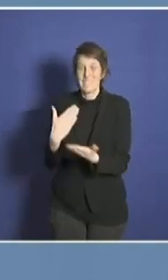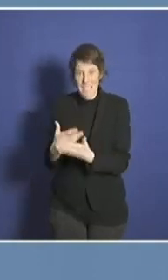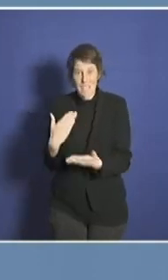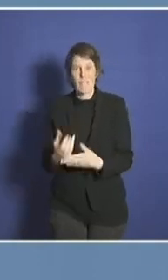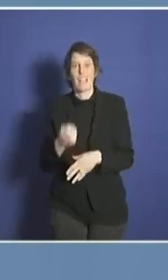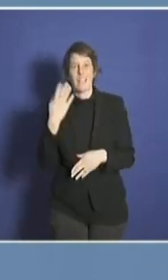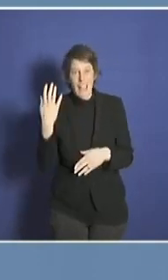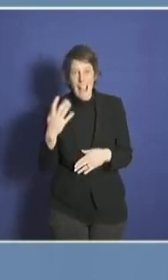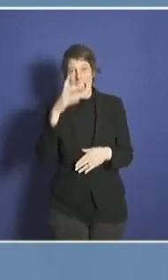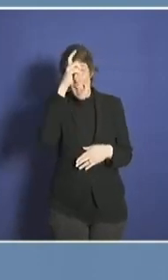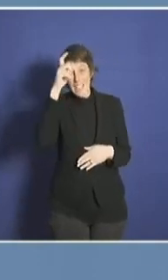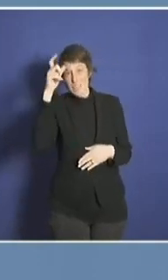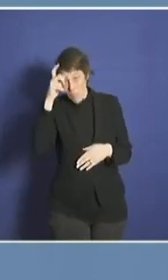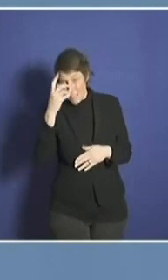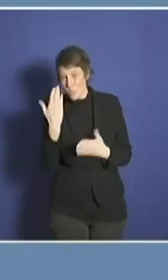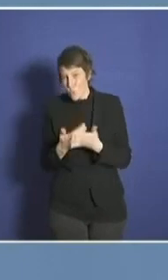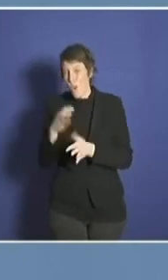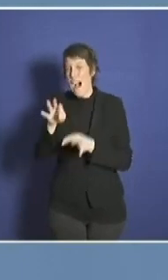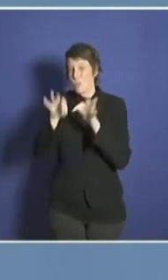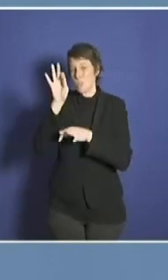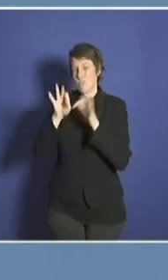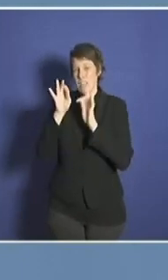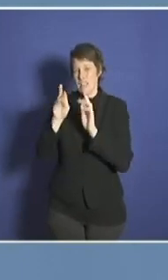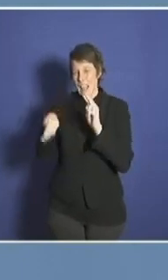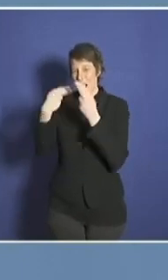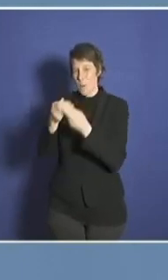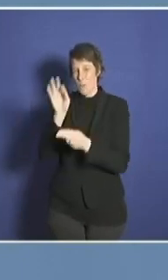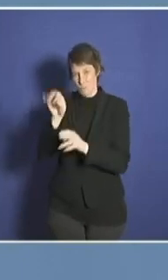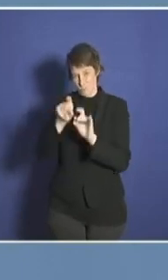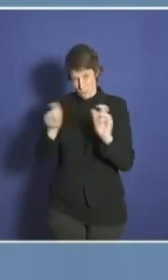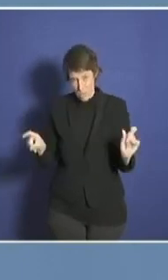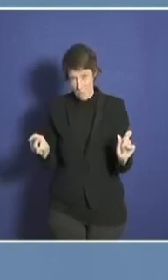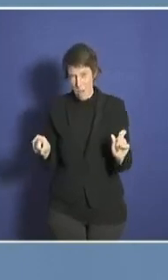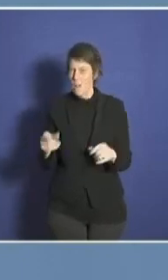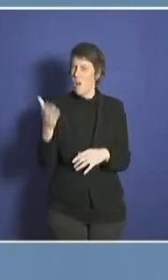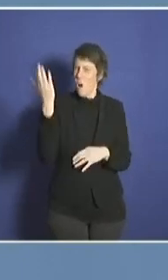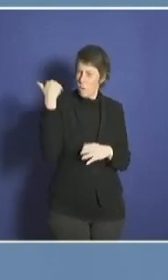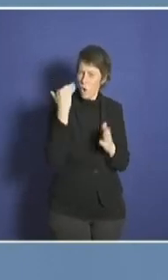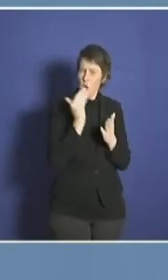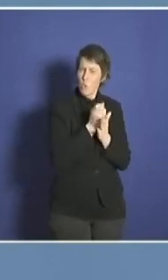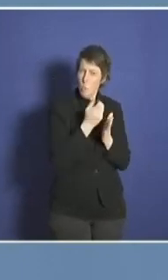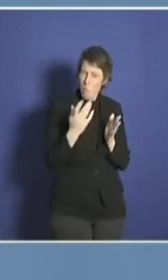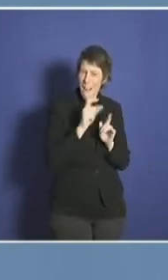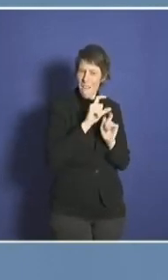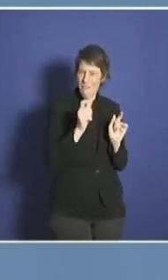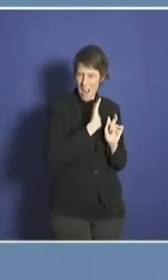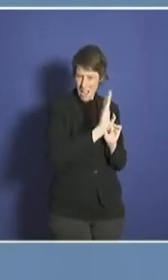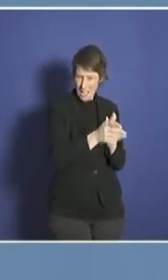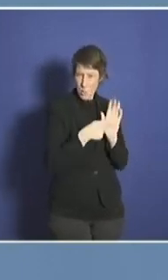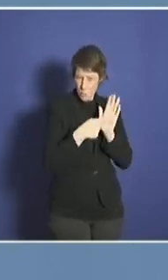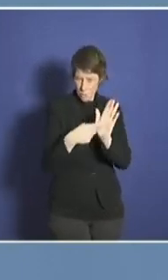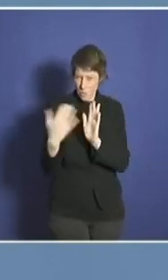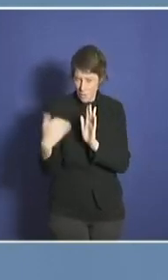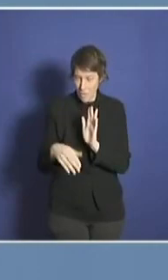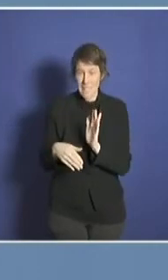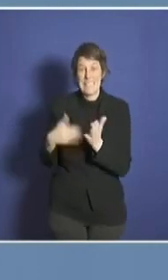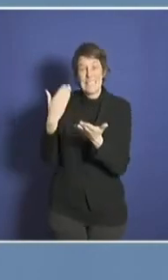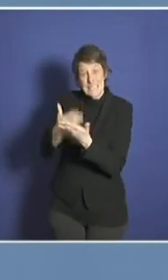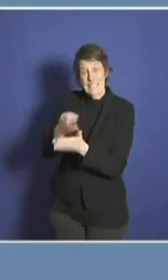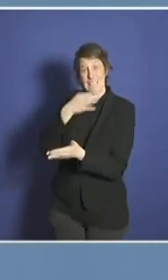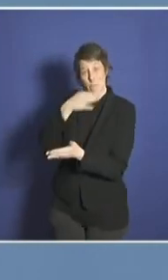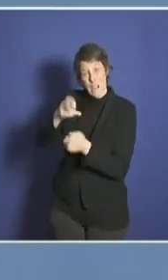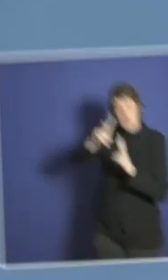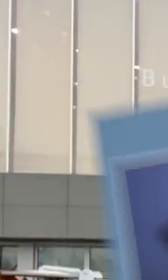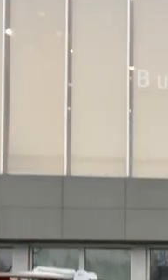die Experten jetzt auch so ausgesucht, ich habe ja vorhin einige Gruppen, einige Fachrichtungen genannt, dass sie sich mit diesen Fragen